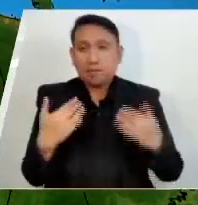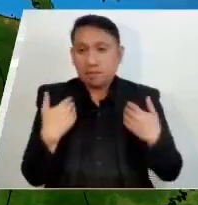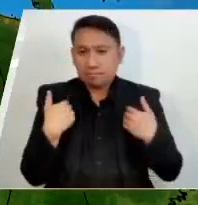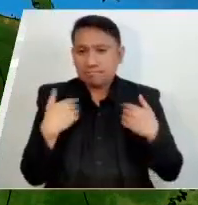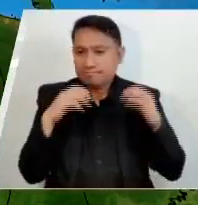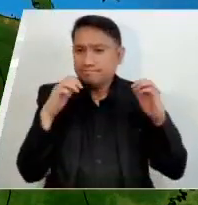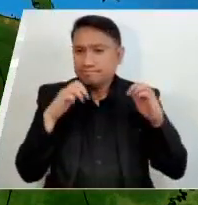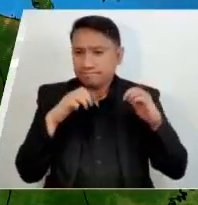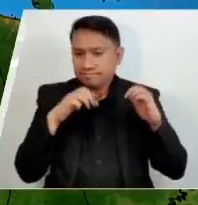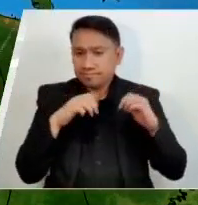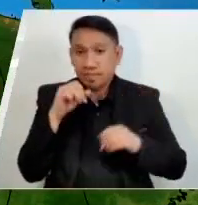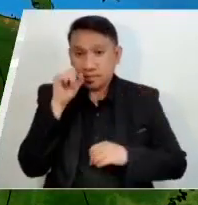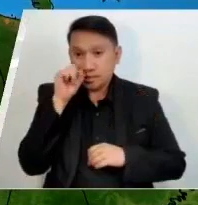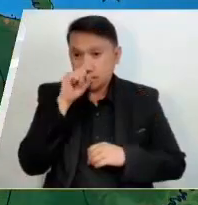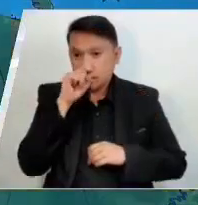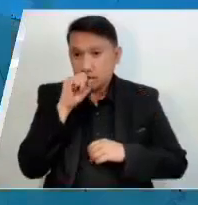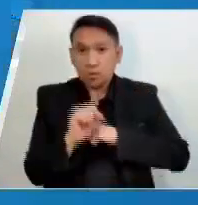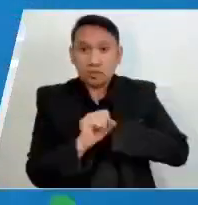Summer Provinces.